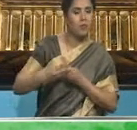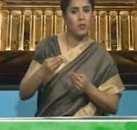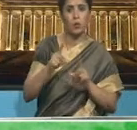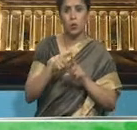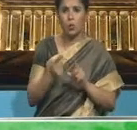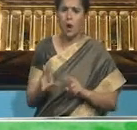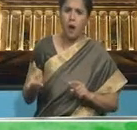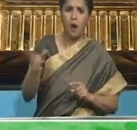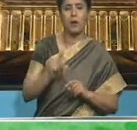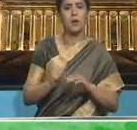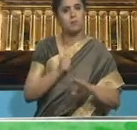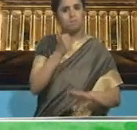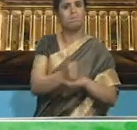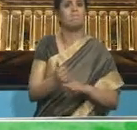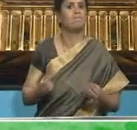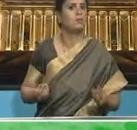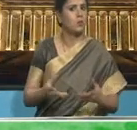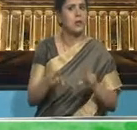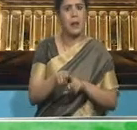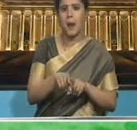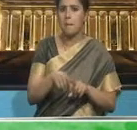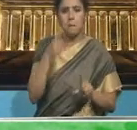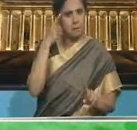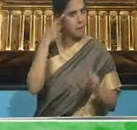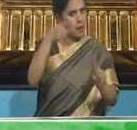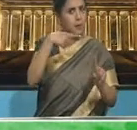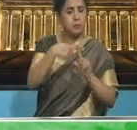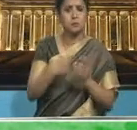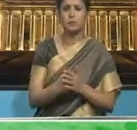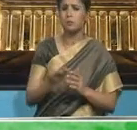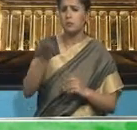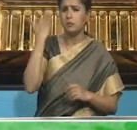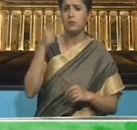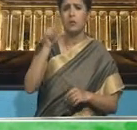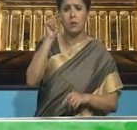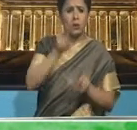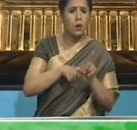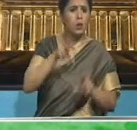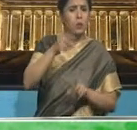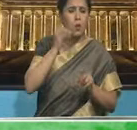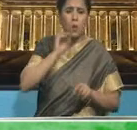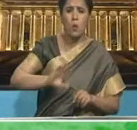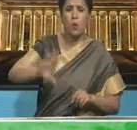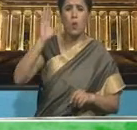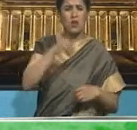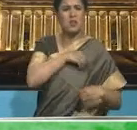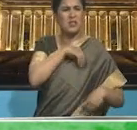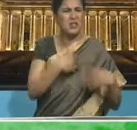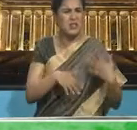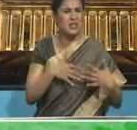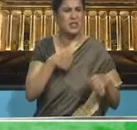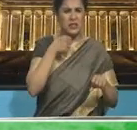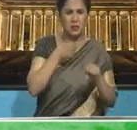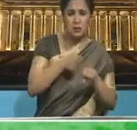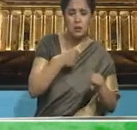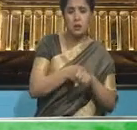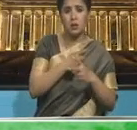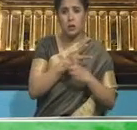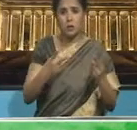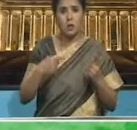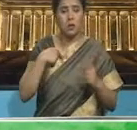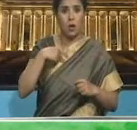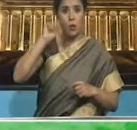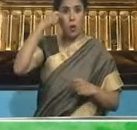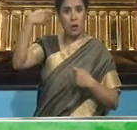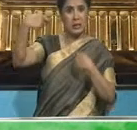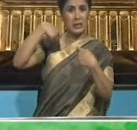से स्थापित करना भी था। उन दशकों के संघर्ष और बलिदान ने हमें न केवल विदेशी